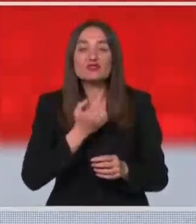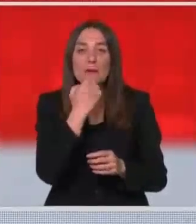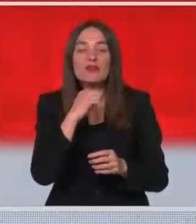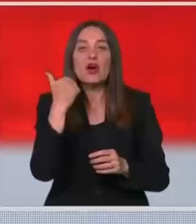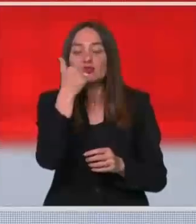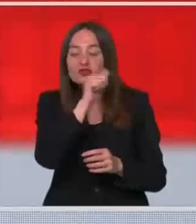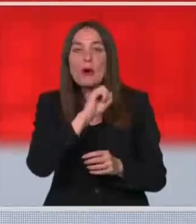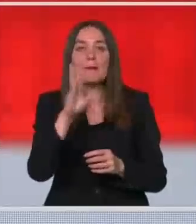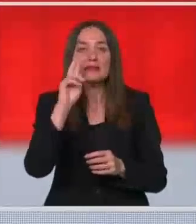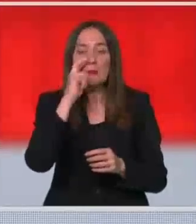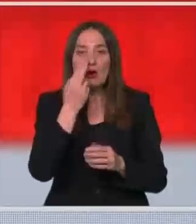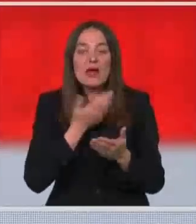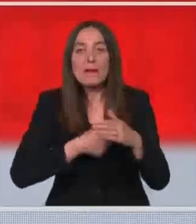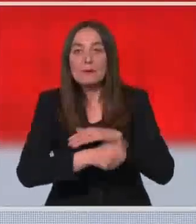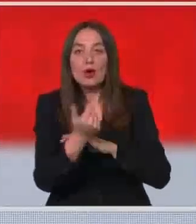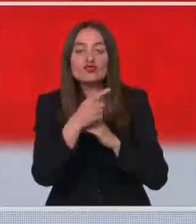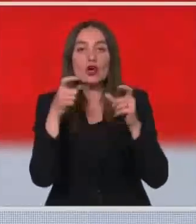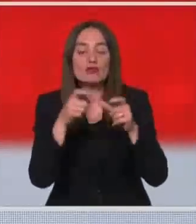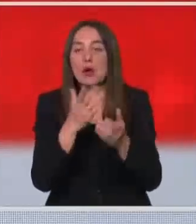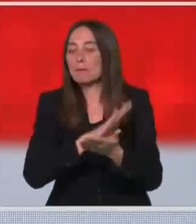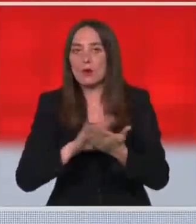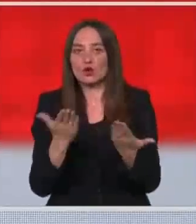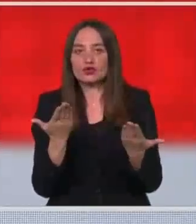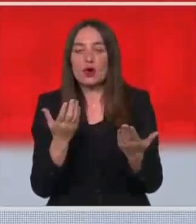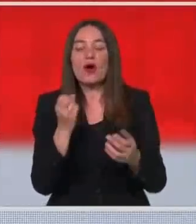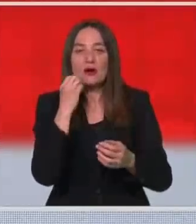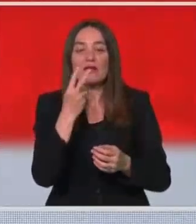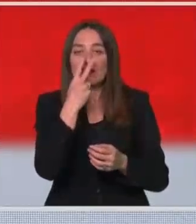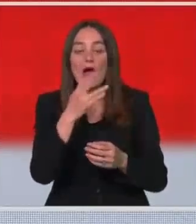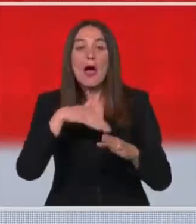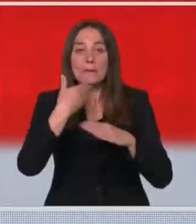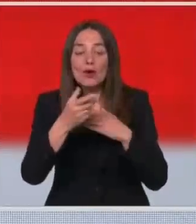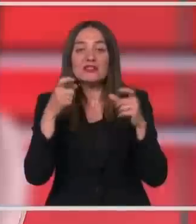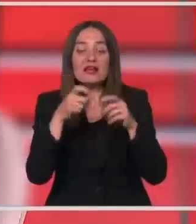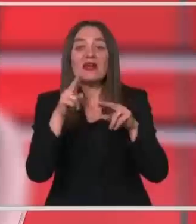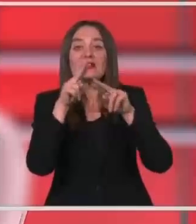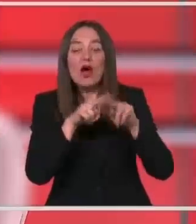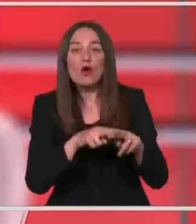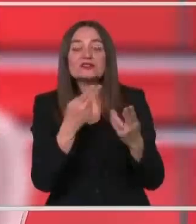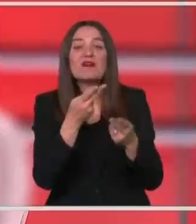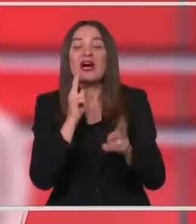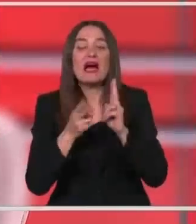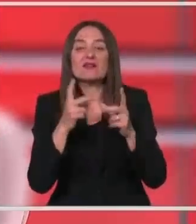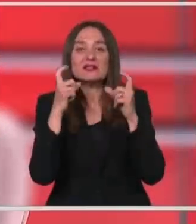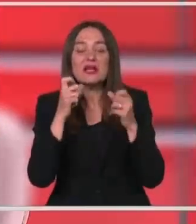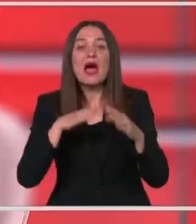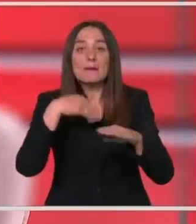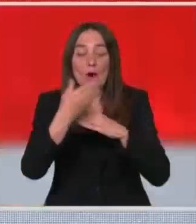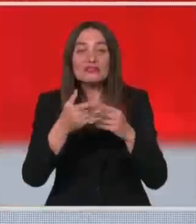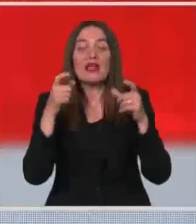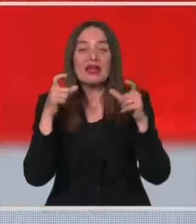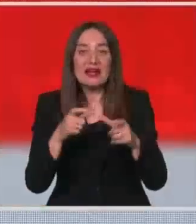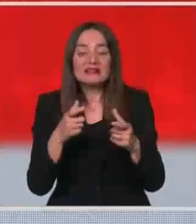bezbolnije prođe kroz krizu. Dakle, vrlo prosto. I kada pogledate... Da nam posle krize ostane u stvari kakva slika? Da nam posle